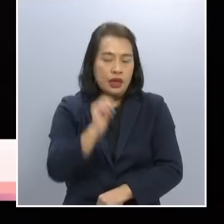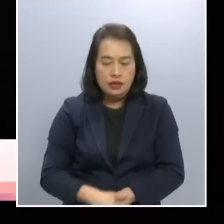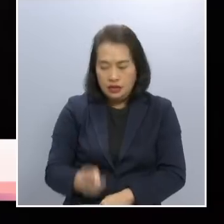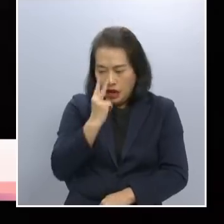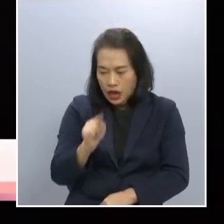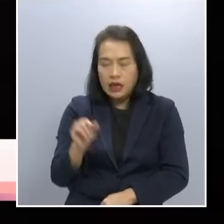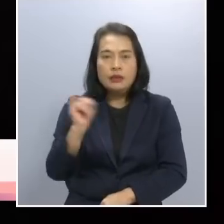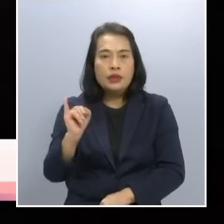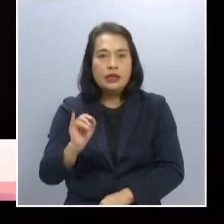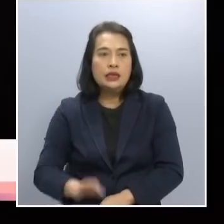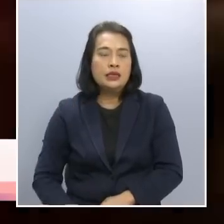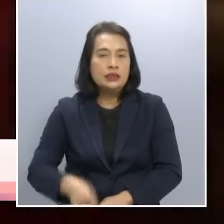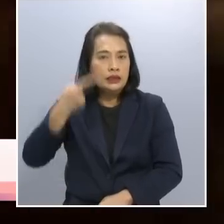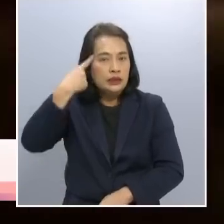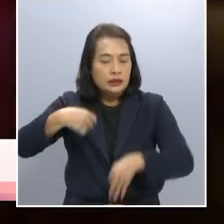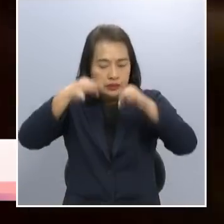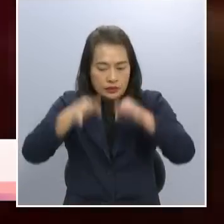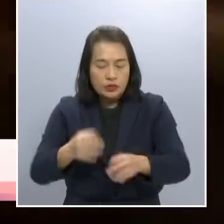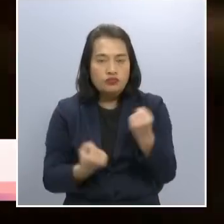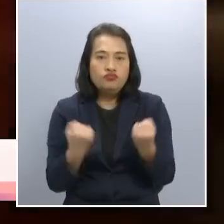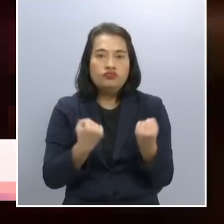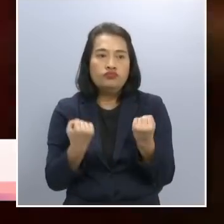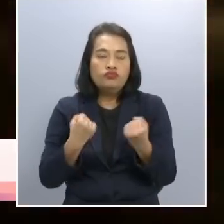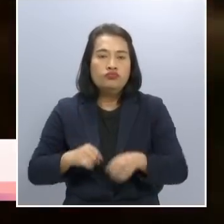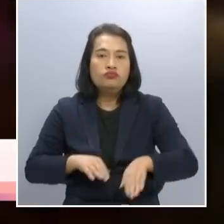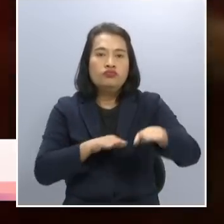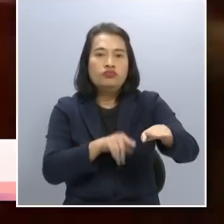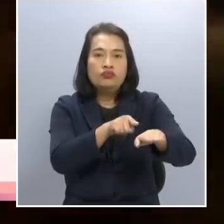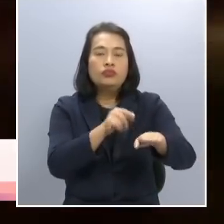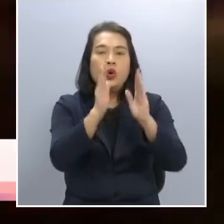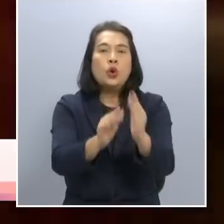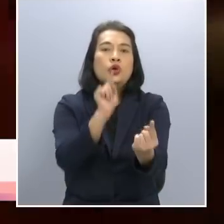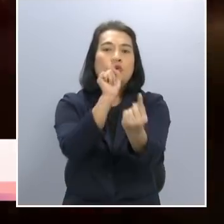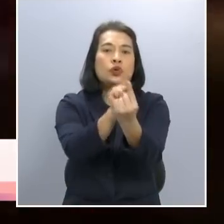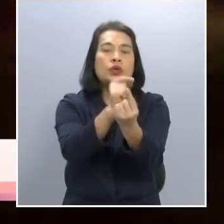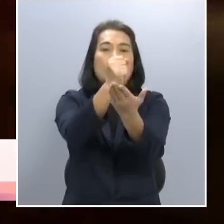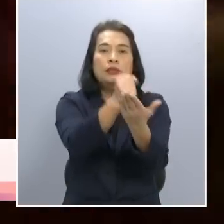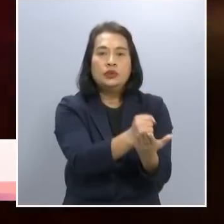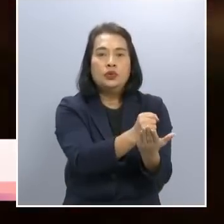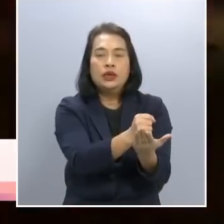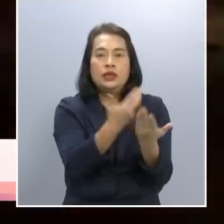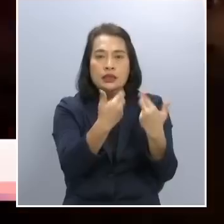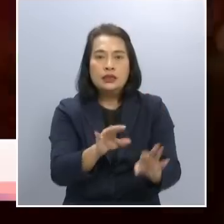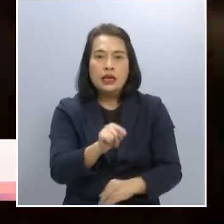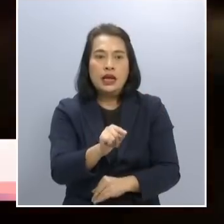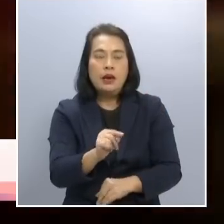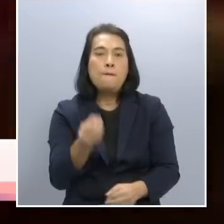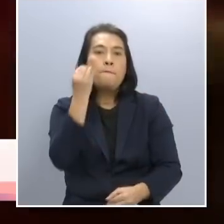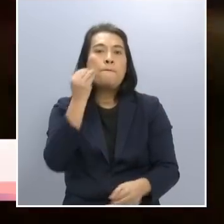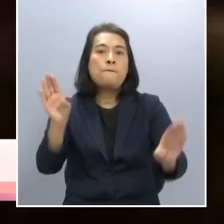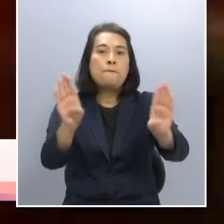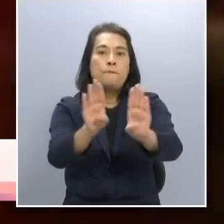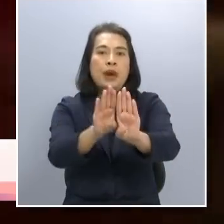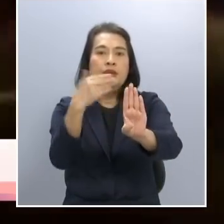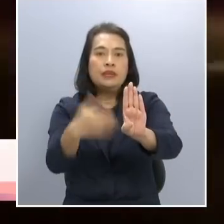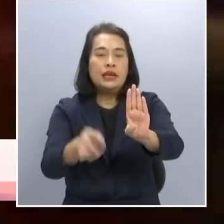นะฮะตัดสินใจพาผู้ตายเนี่ยขับรถไปขอความช่วยเหลือจากคนรู้จักแต่เมื่อไปถึงปรากฏว่าเขาปิดบ้านไปแล้วก็เลยตั